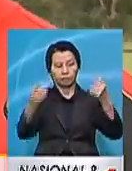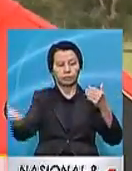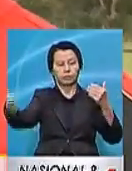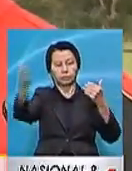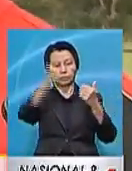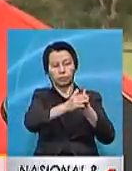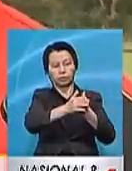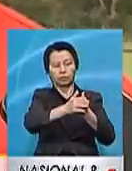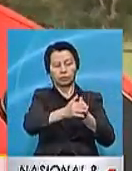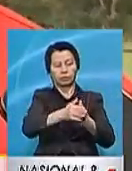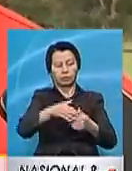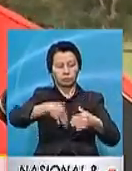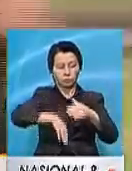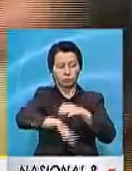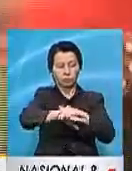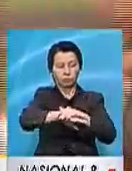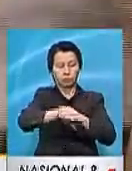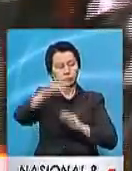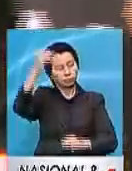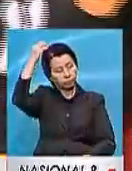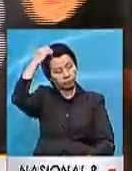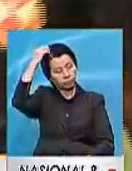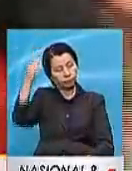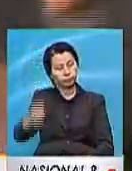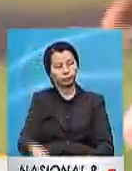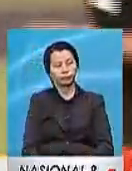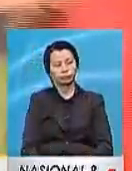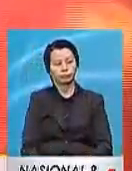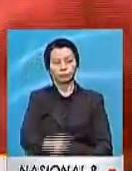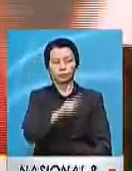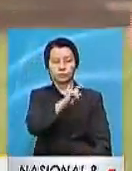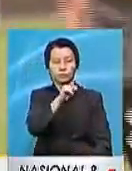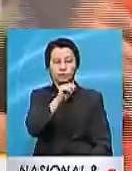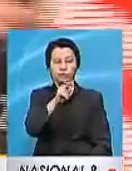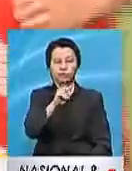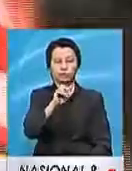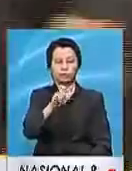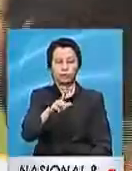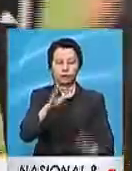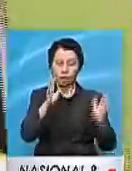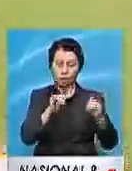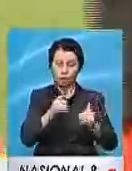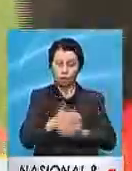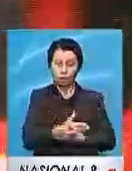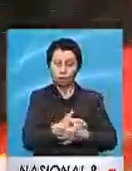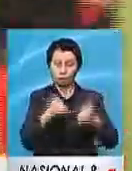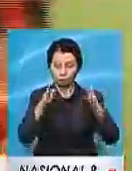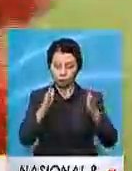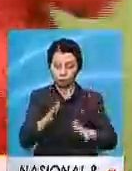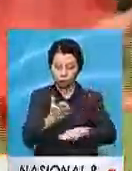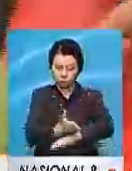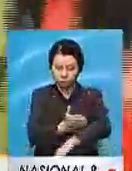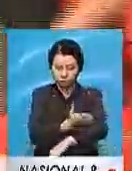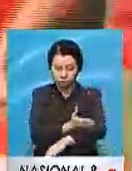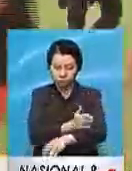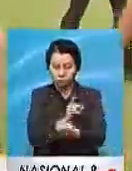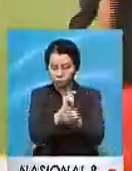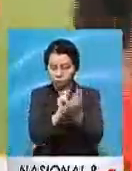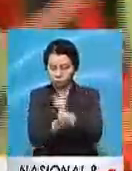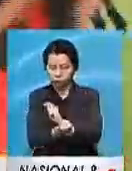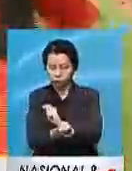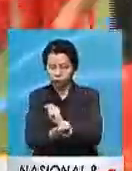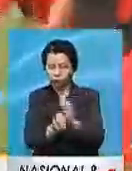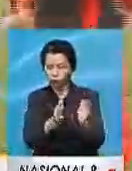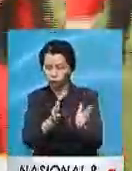untuk bola sepak Selangor Zainal juga berharap agar anak-anak buahnya meningkatkan usaha serta mengekalkan prestasi bagi